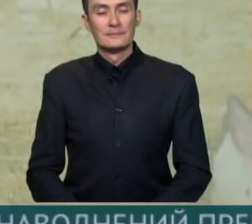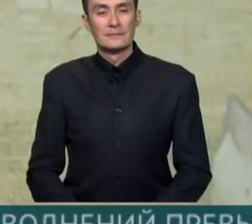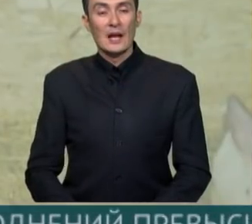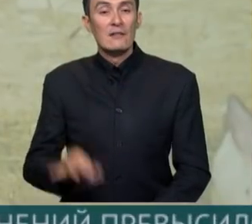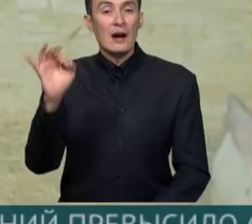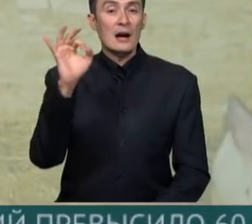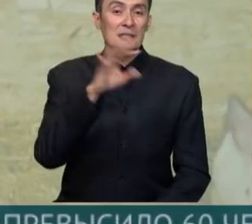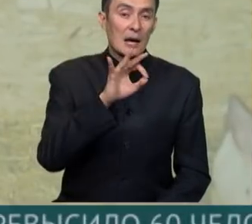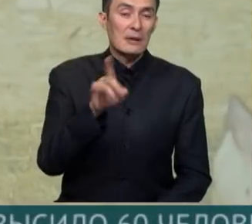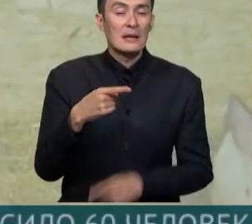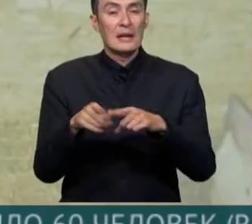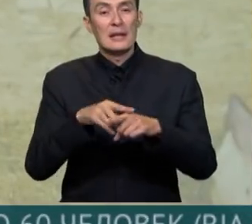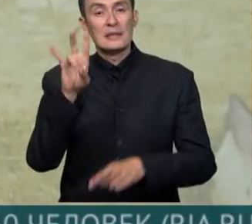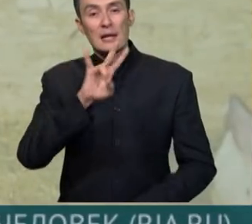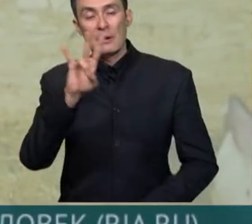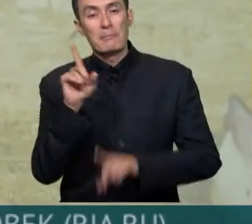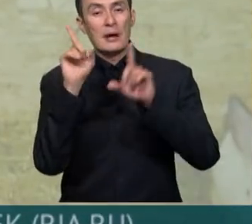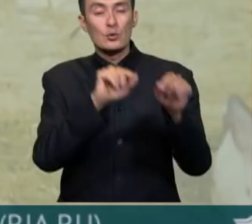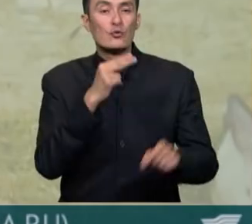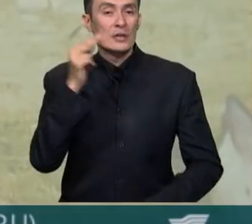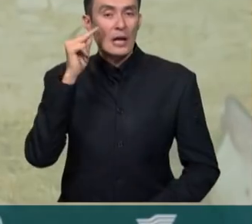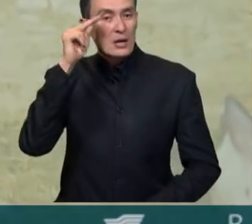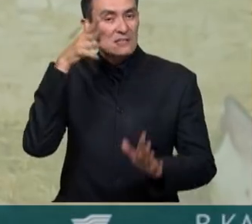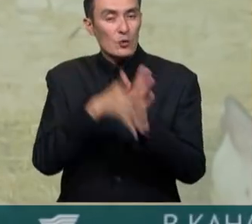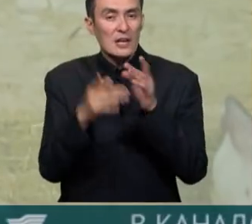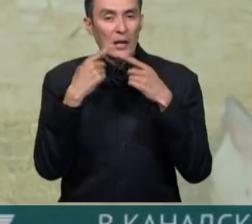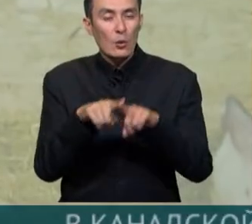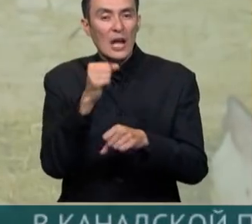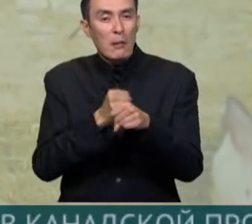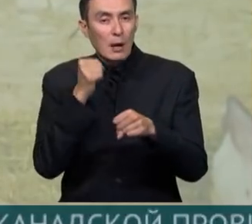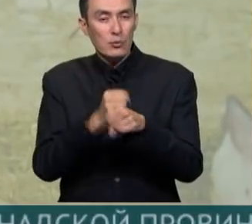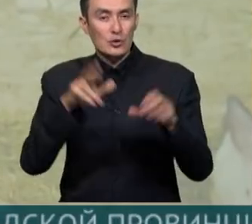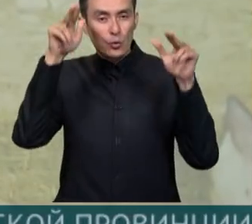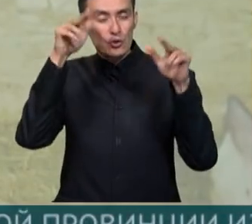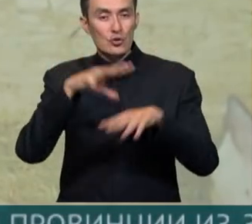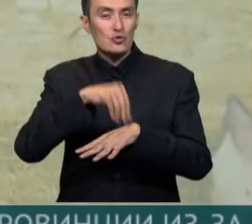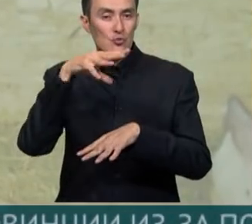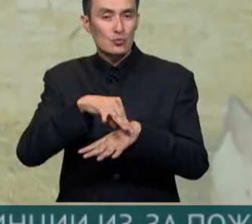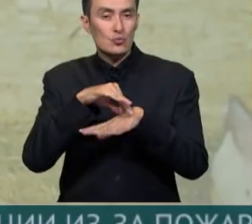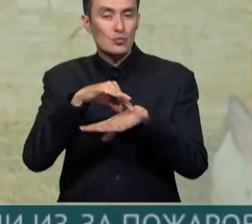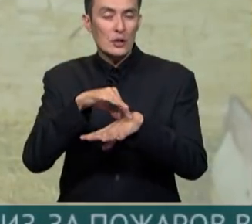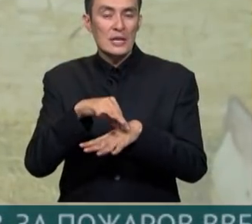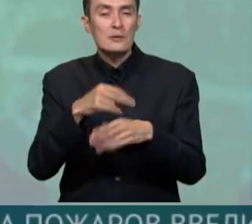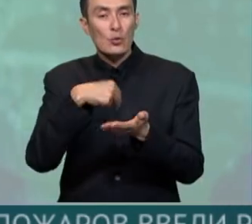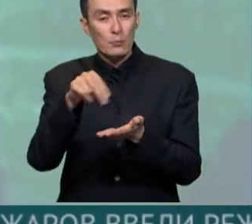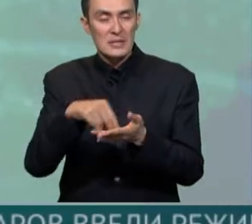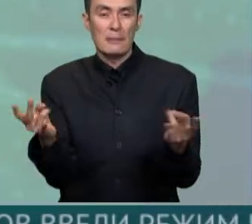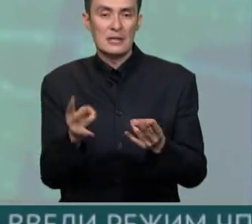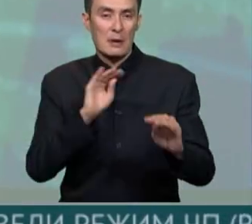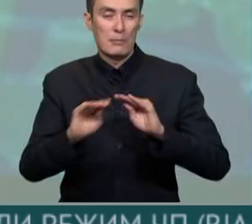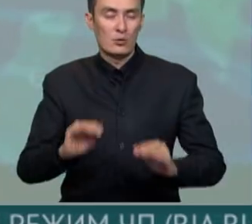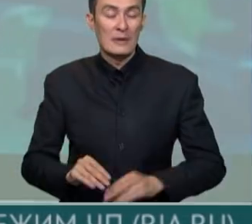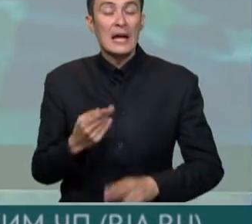В октябре или ноябре планирую поехать в Китай. Там хочу освоить технологию обработки кроличьих шкур и закупить все необходимое.